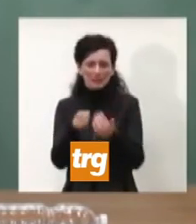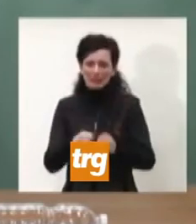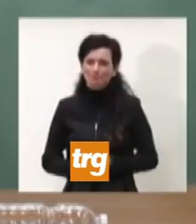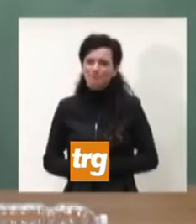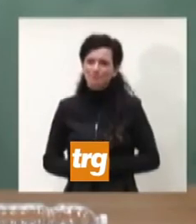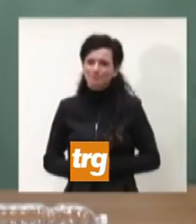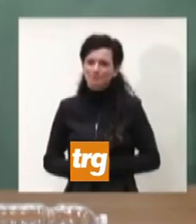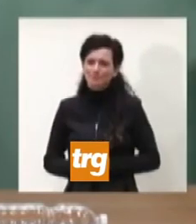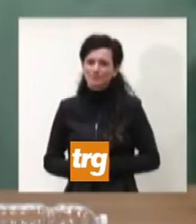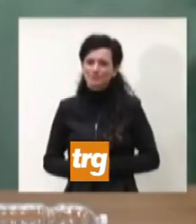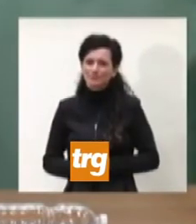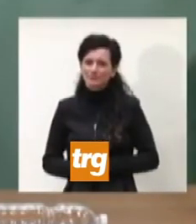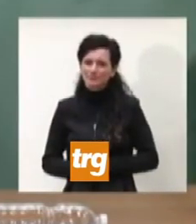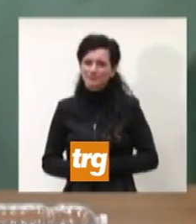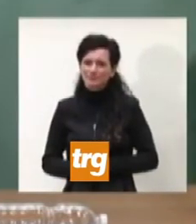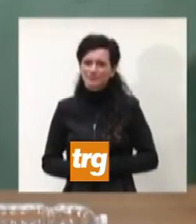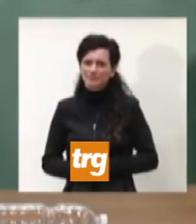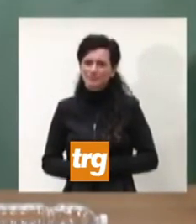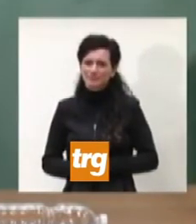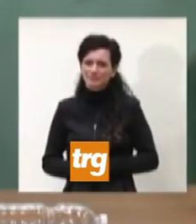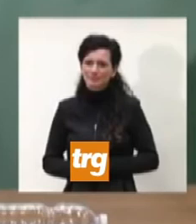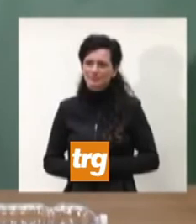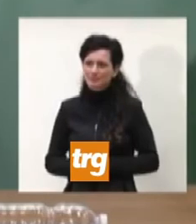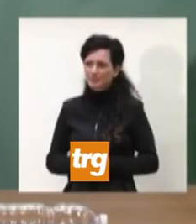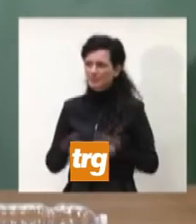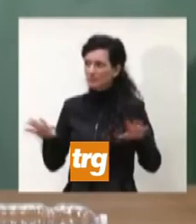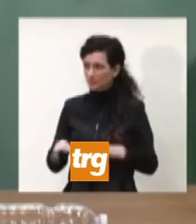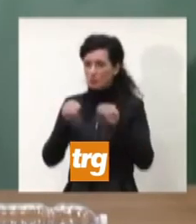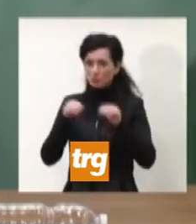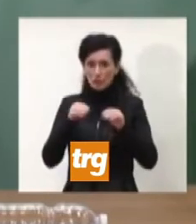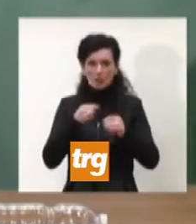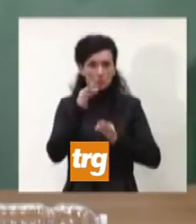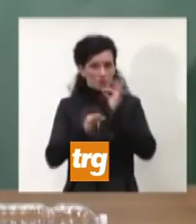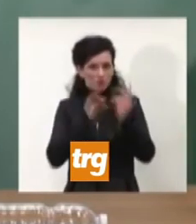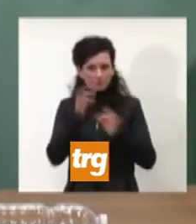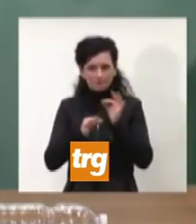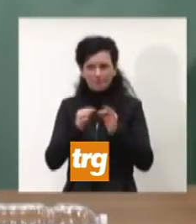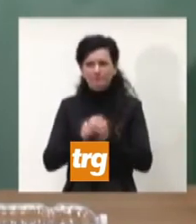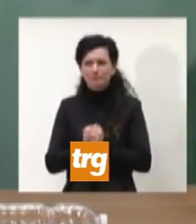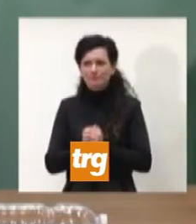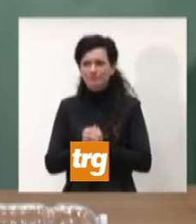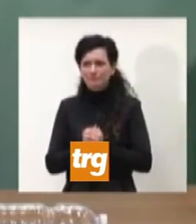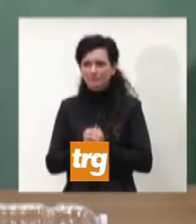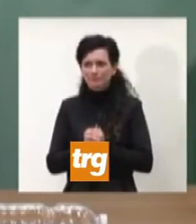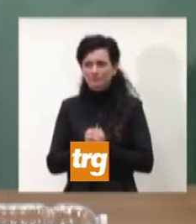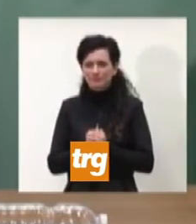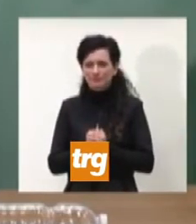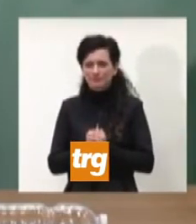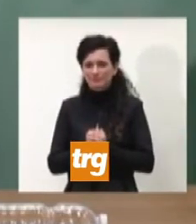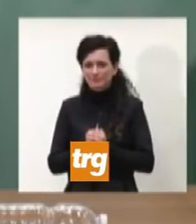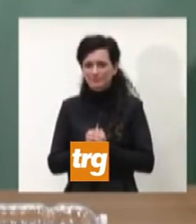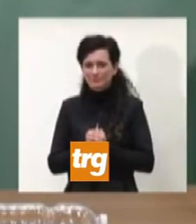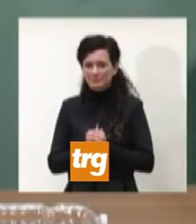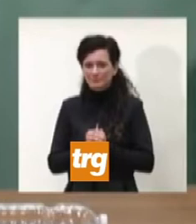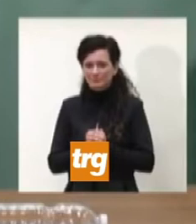e 1.08. E proprio quello 0.95, appena sotto l'1 che farebbe passare ad arancione, consente all'Umbria di essere gialla per la